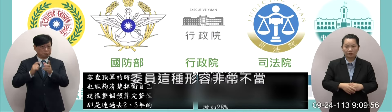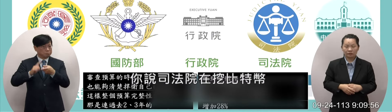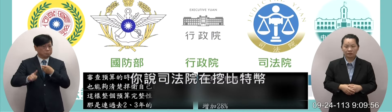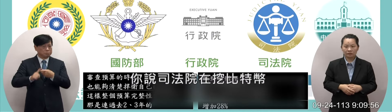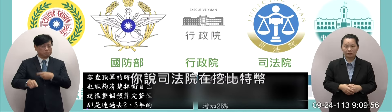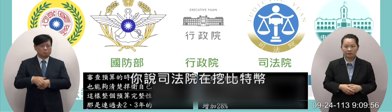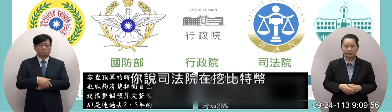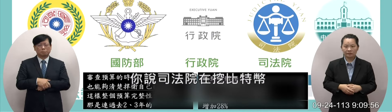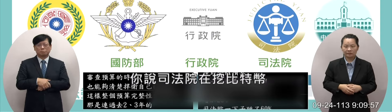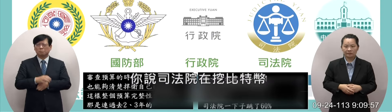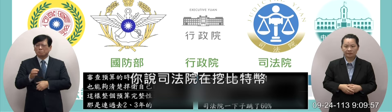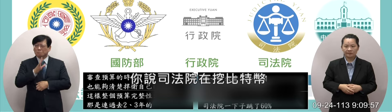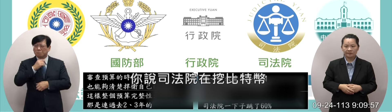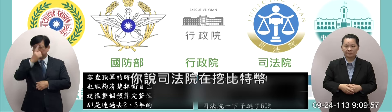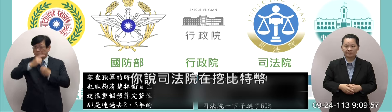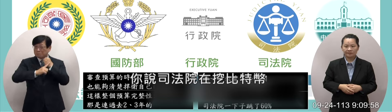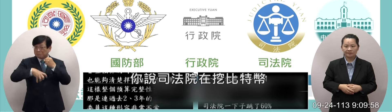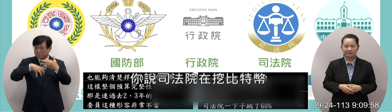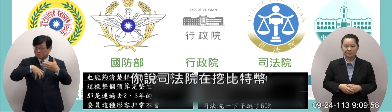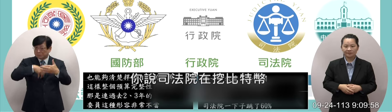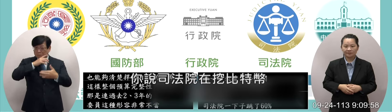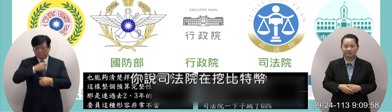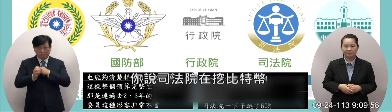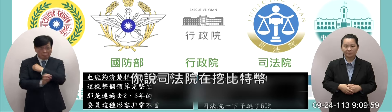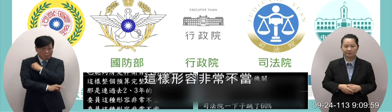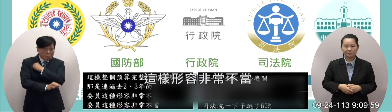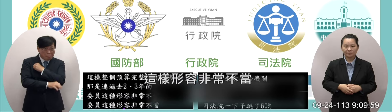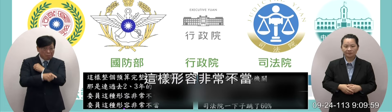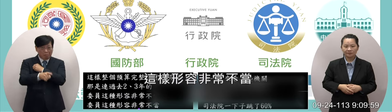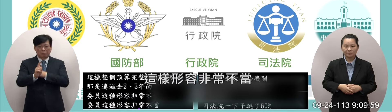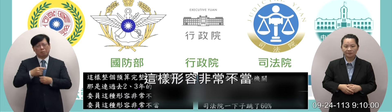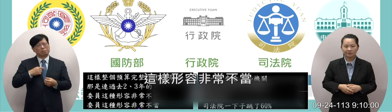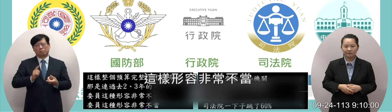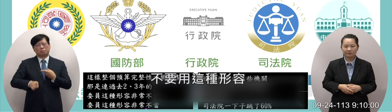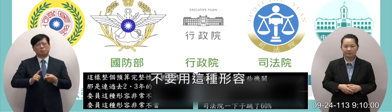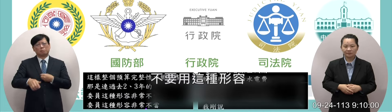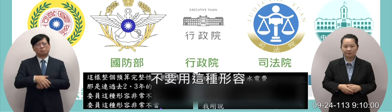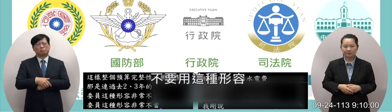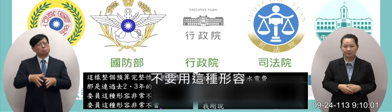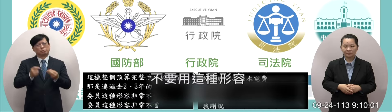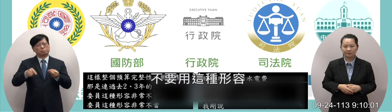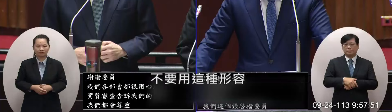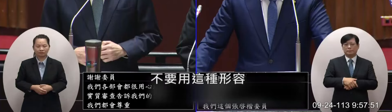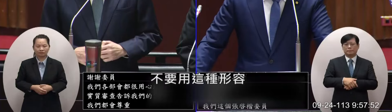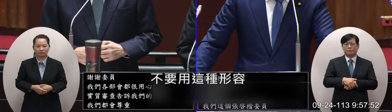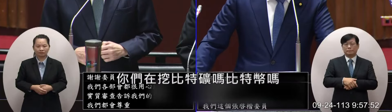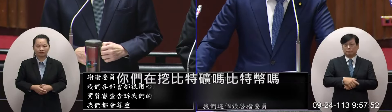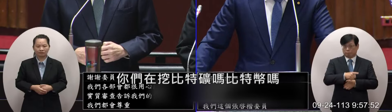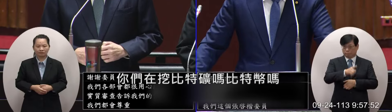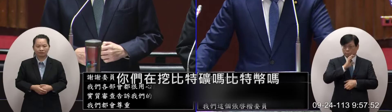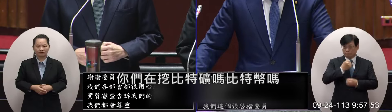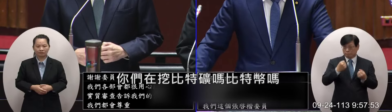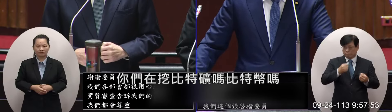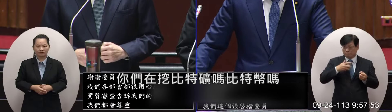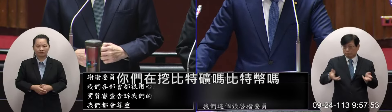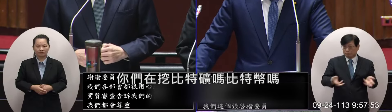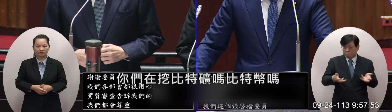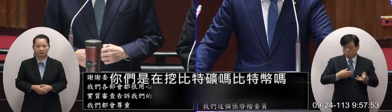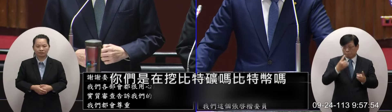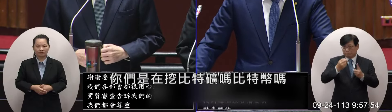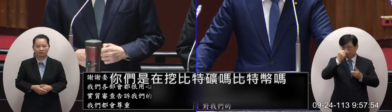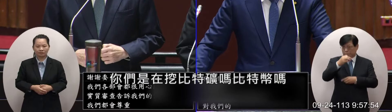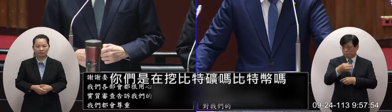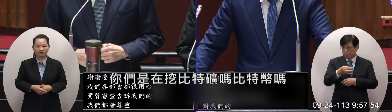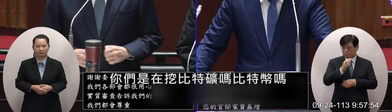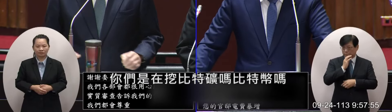不当。你说司法院在挖比特币，这样形容非常不当。我觉得不要用这样的形容。 你们是在挖比特矿吗？